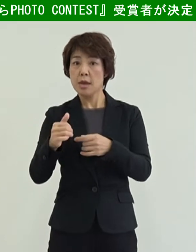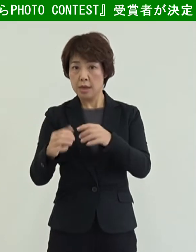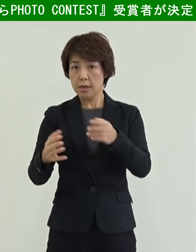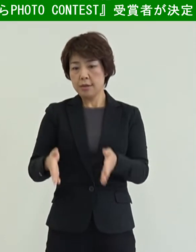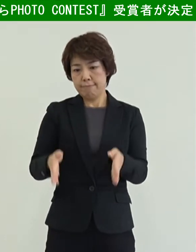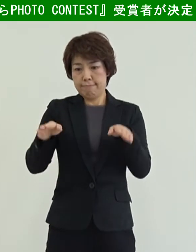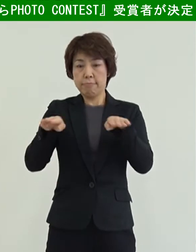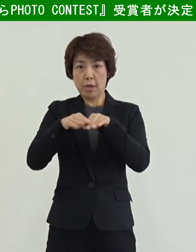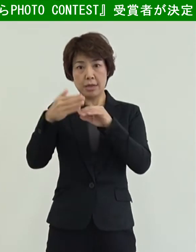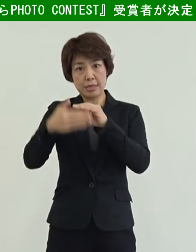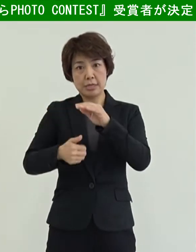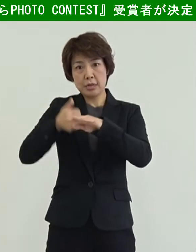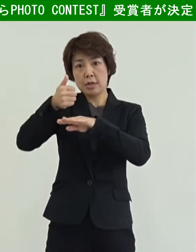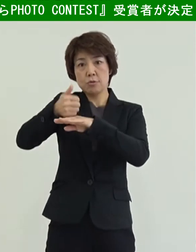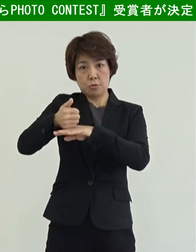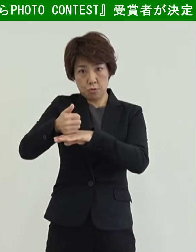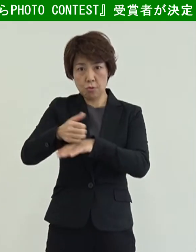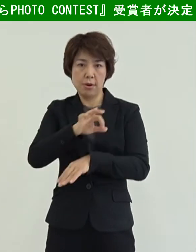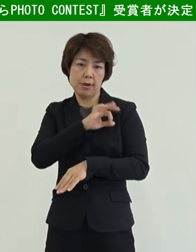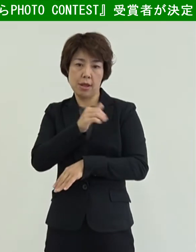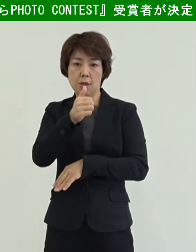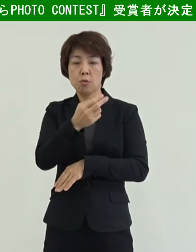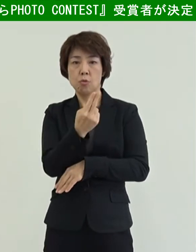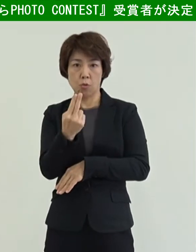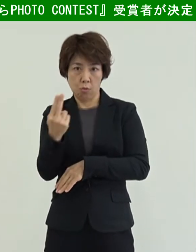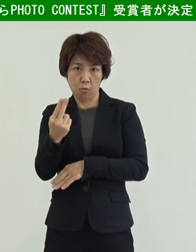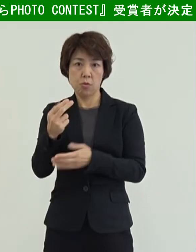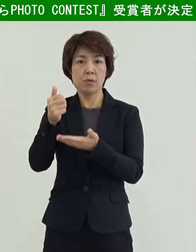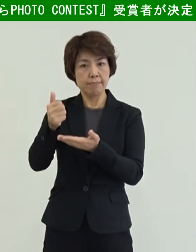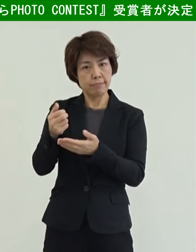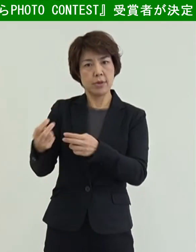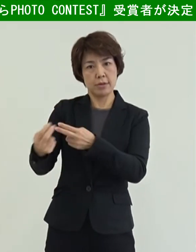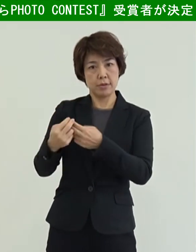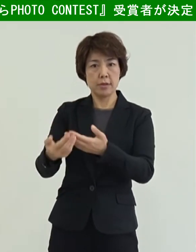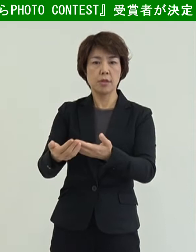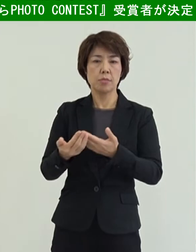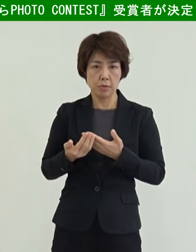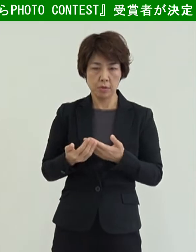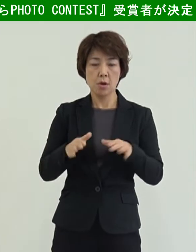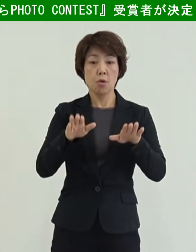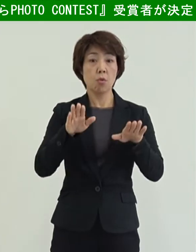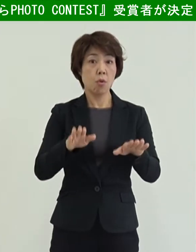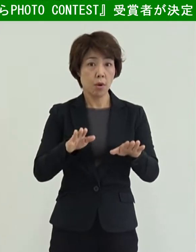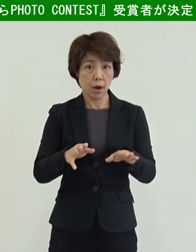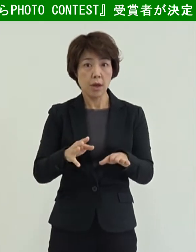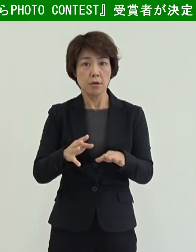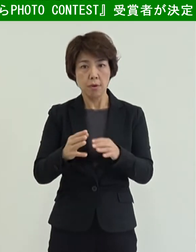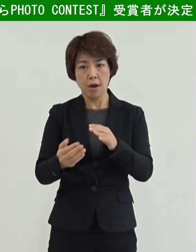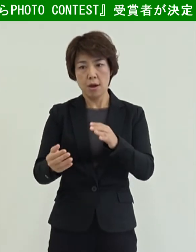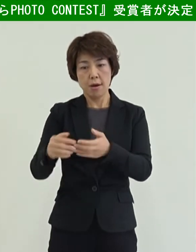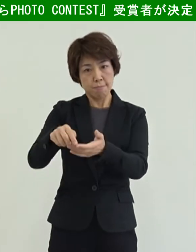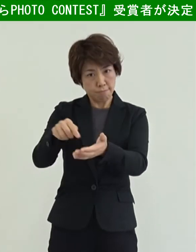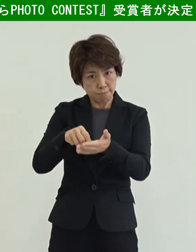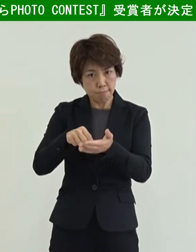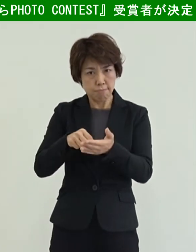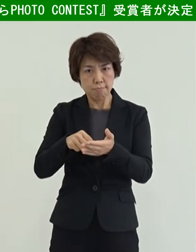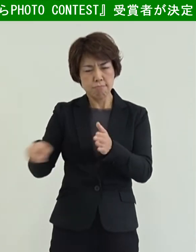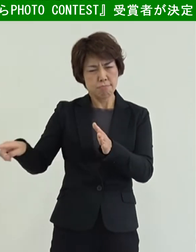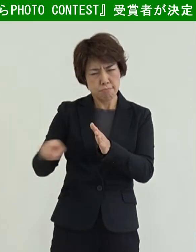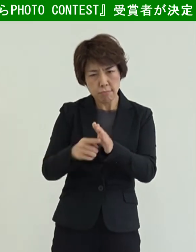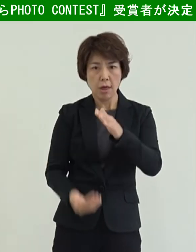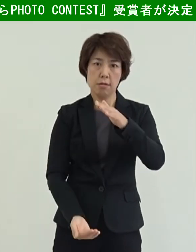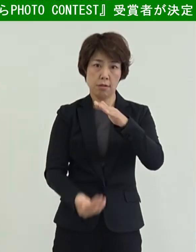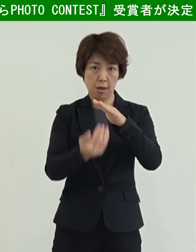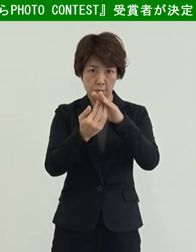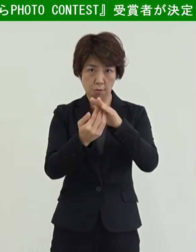発表させていただきたいと思います真の今回はですねあの過去最多の応募ということでこのショー自体